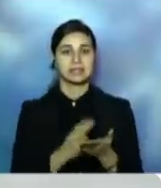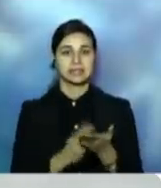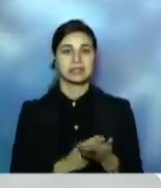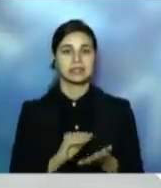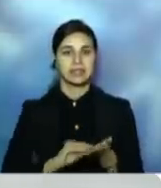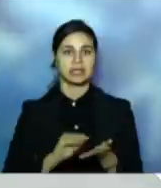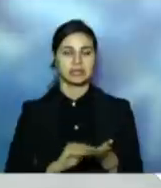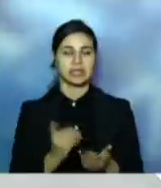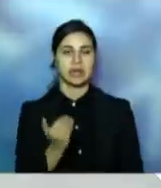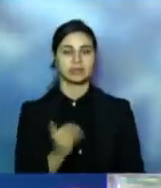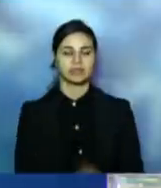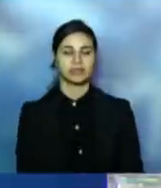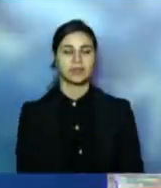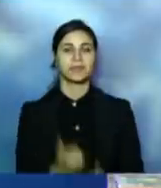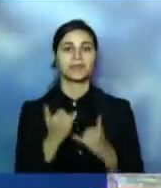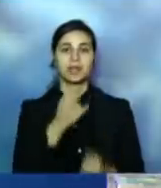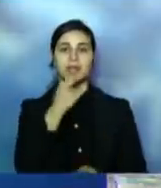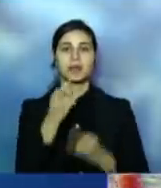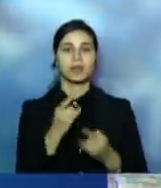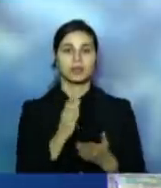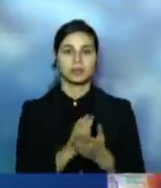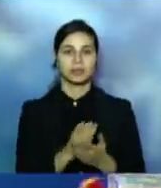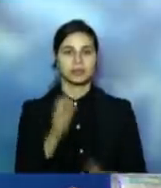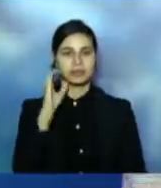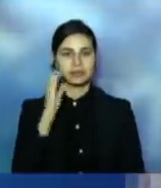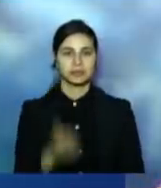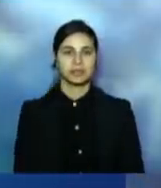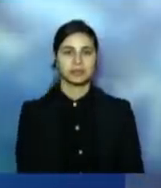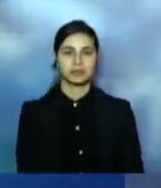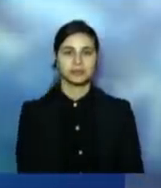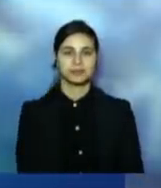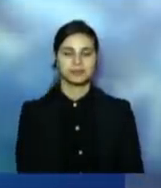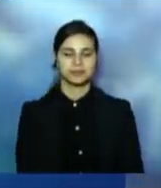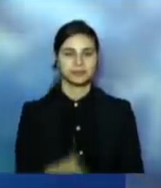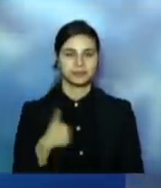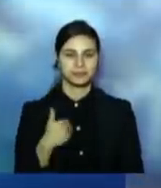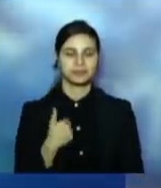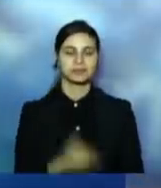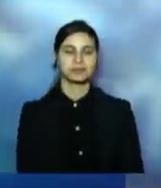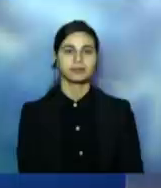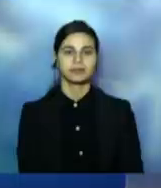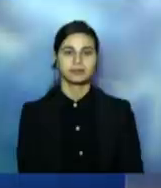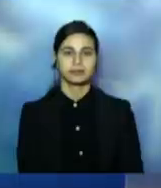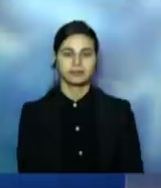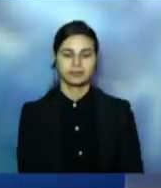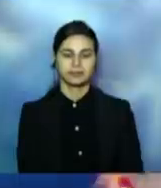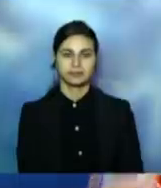ამისთვის დაიწერა. კი ბატონო, მოდით უპასუხოთ მაყურებელს დილამშვიდობისა, გისმენთ. ალო, დილამშვიდობისა,